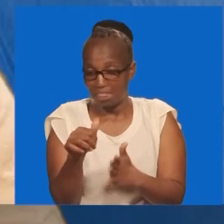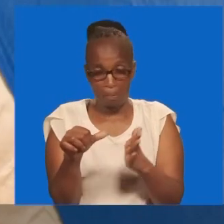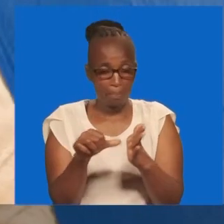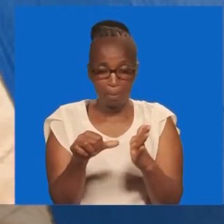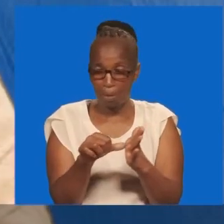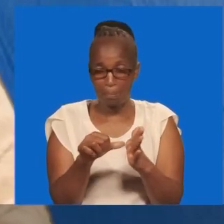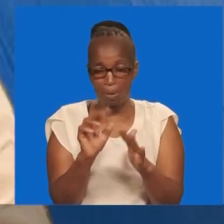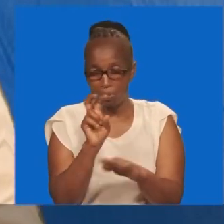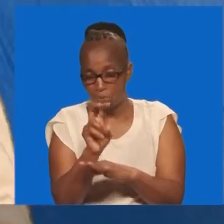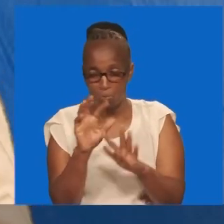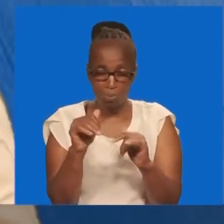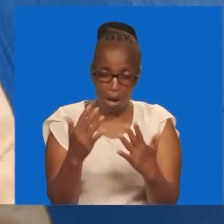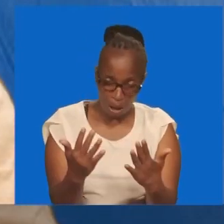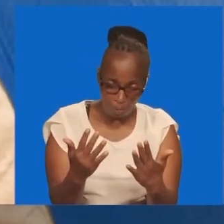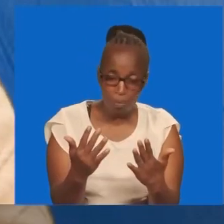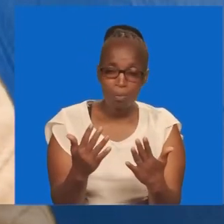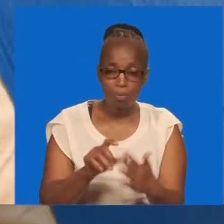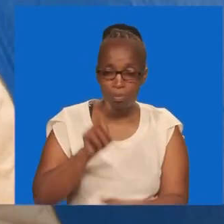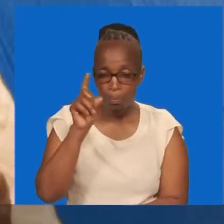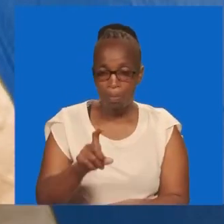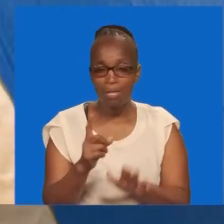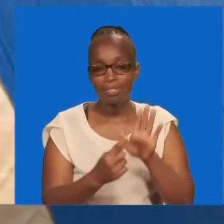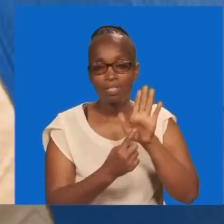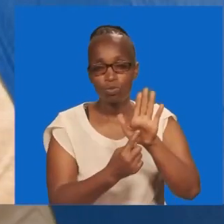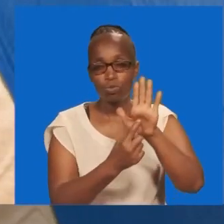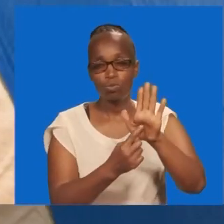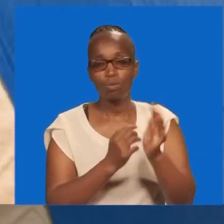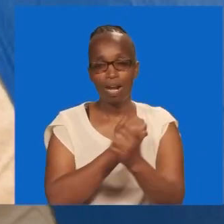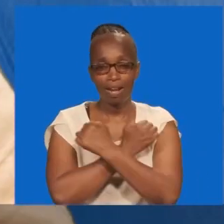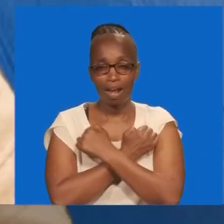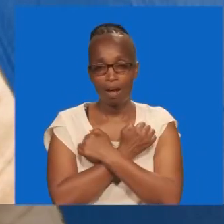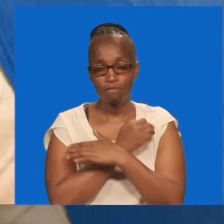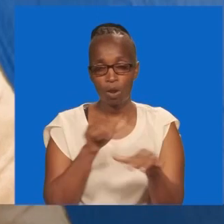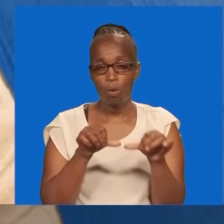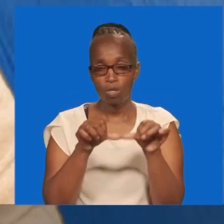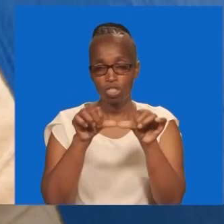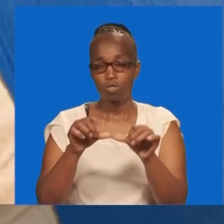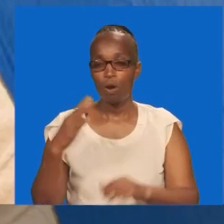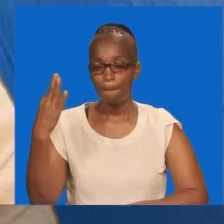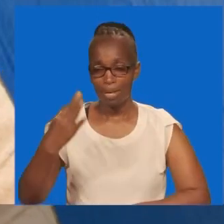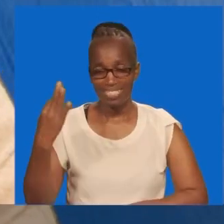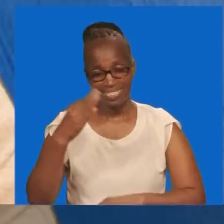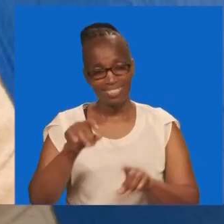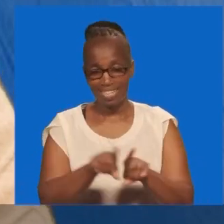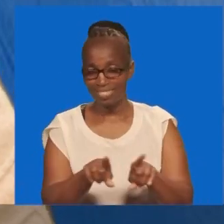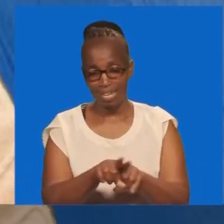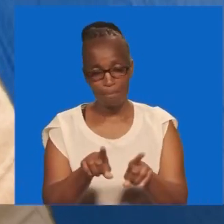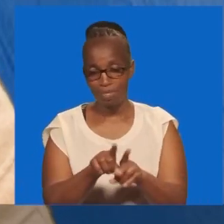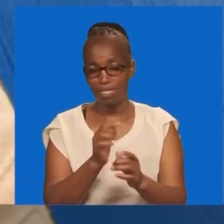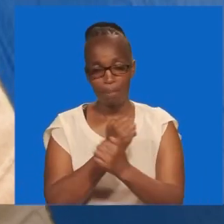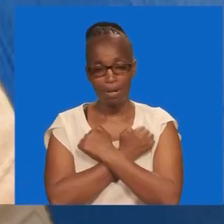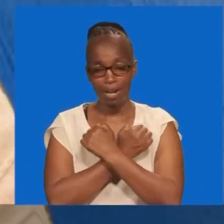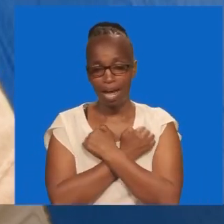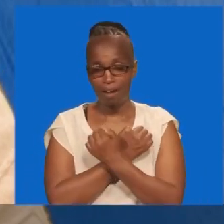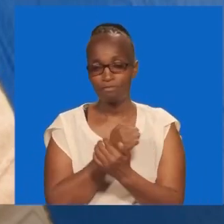hata kama wako namna gani, hata kama wanakaa aje, tuwaonyeshe tu upendo na tuendelee na kuhubiria upendo.